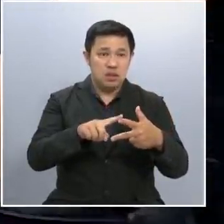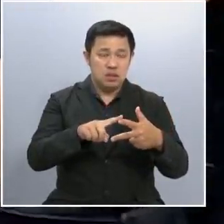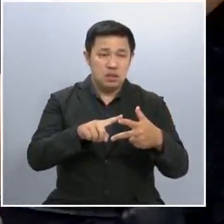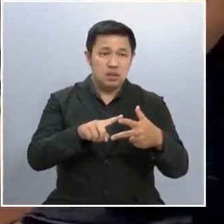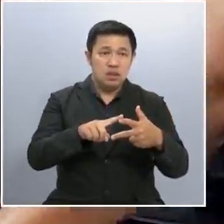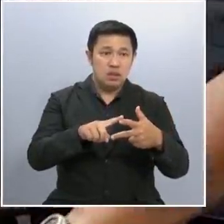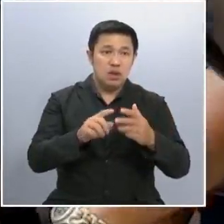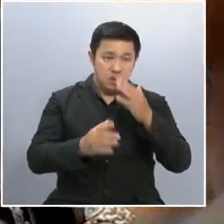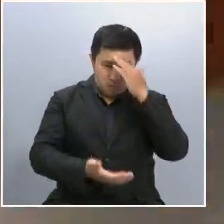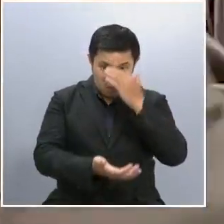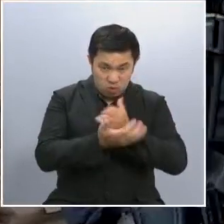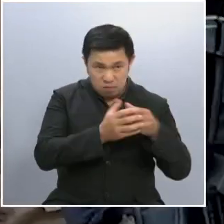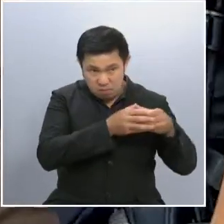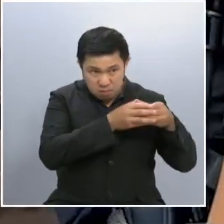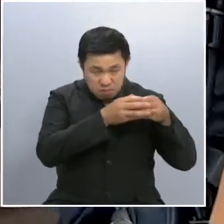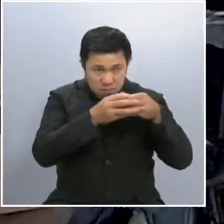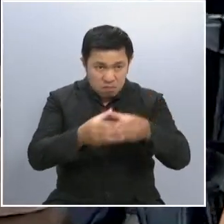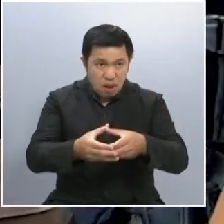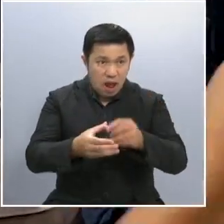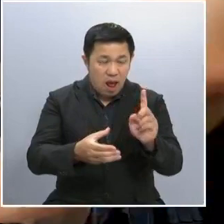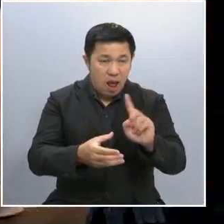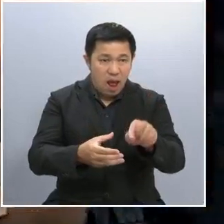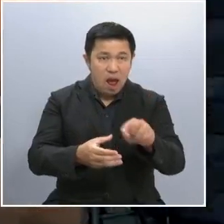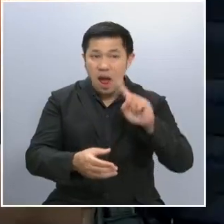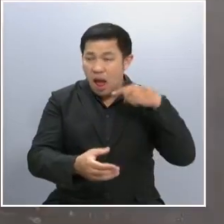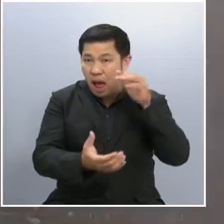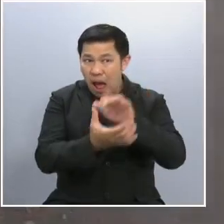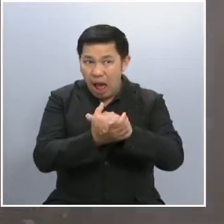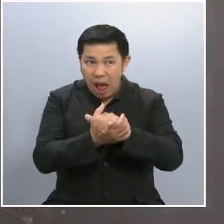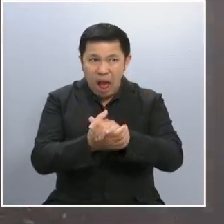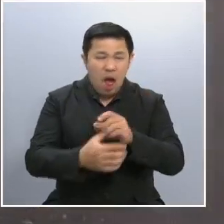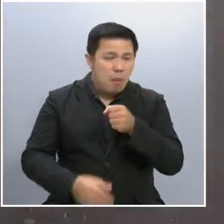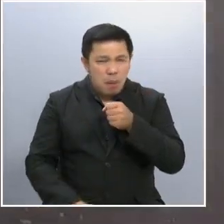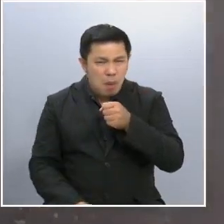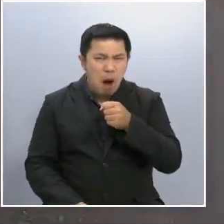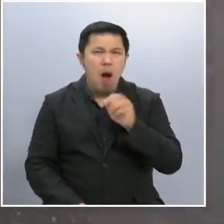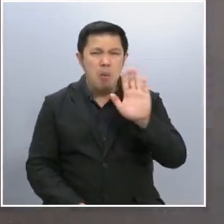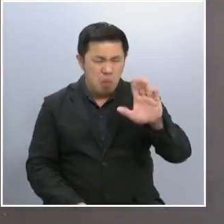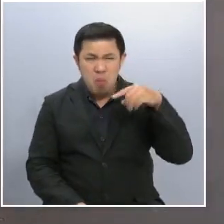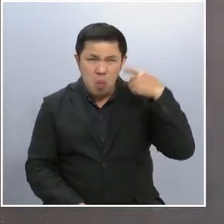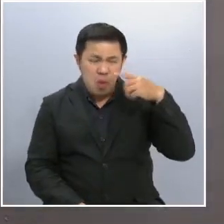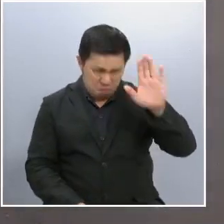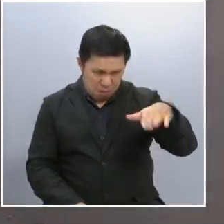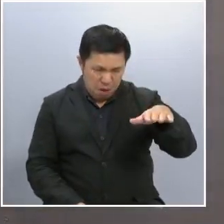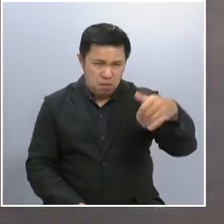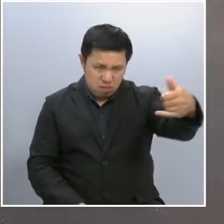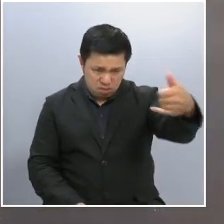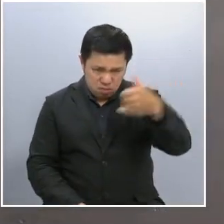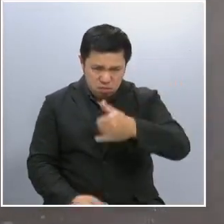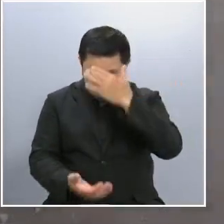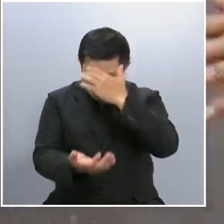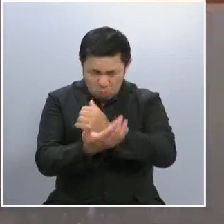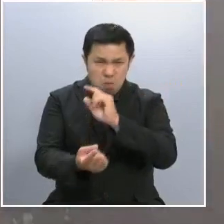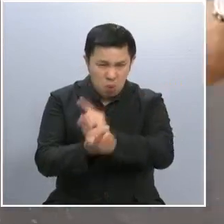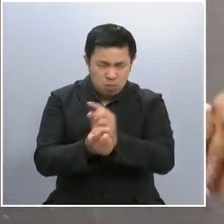ที่ไปถึงจุดเกิดเหตุนี่เป็นบรรยากาศตอนที่ทางภรรยาพยายามจะเกลี้ยกล่อมให้สามีแสดงตัวแล้วก็ออกมามอบตัวนะคะ